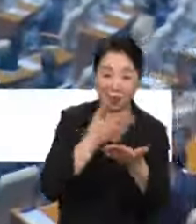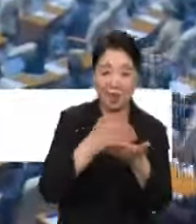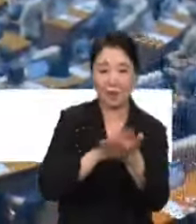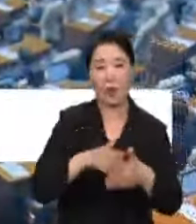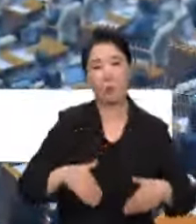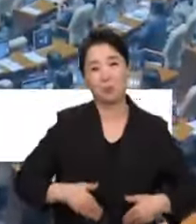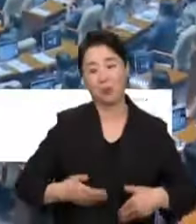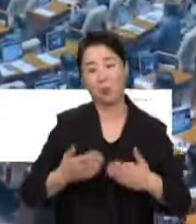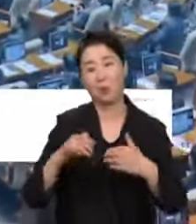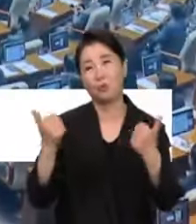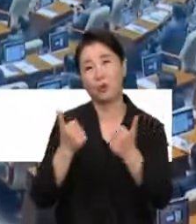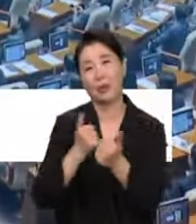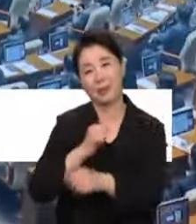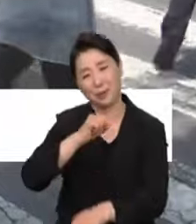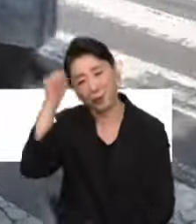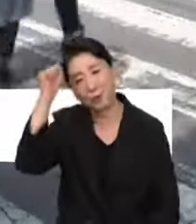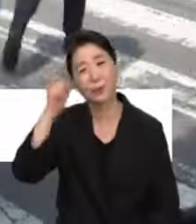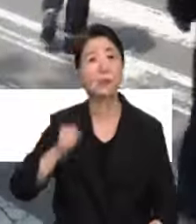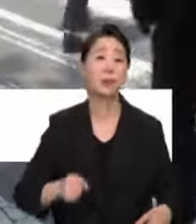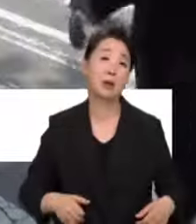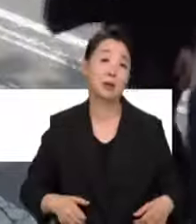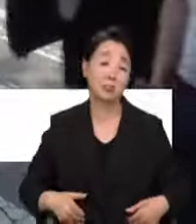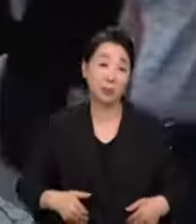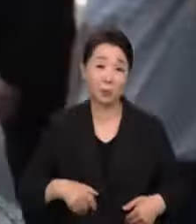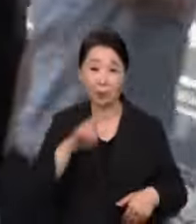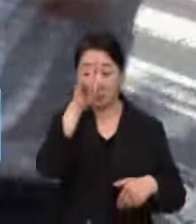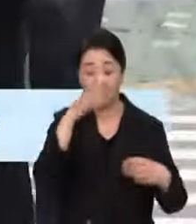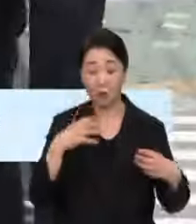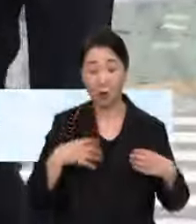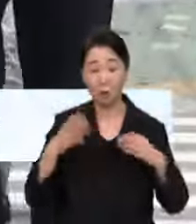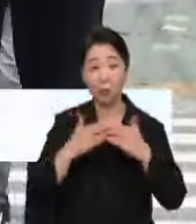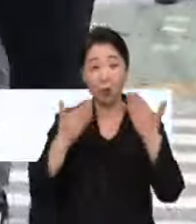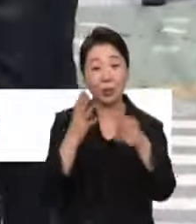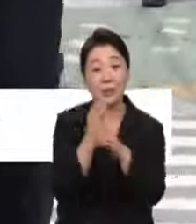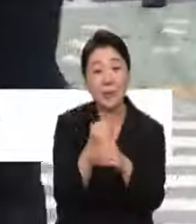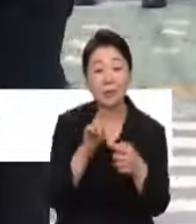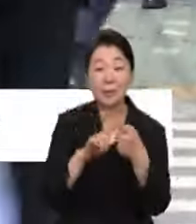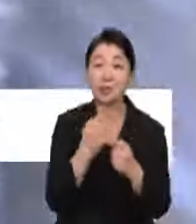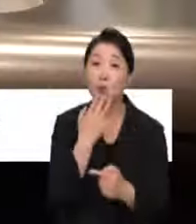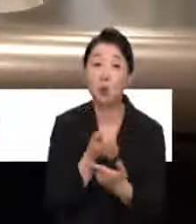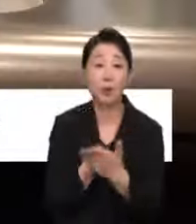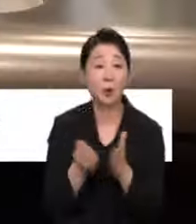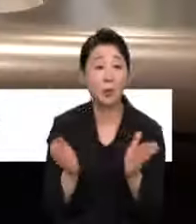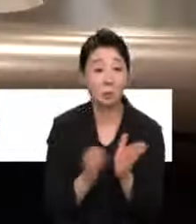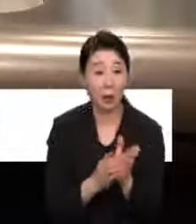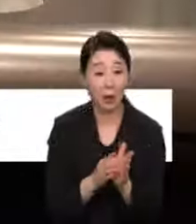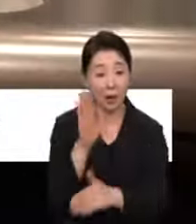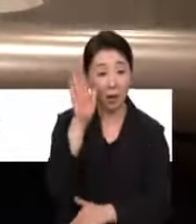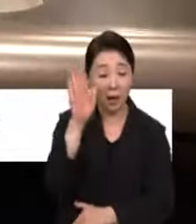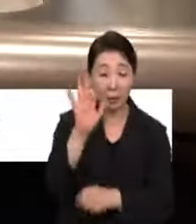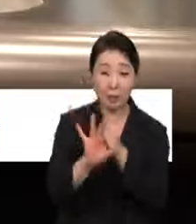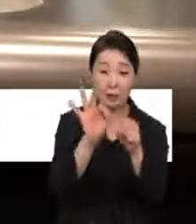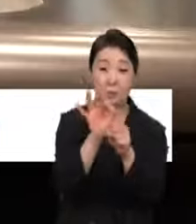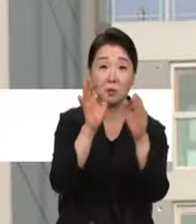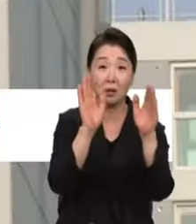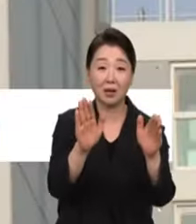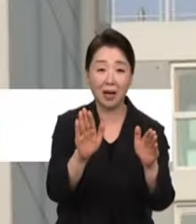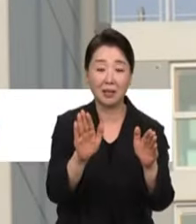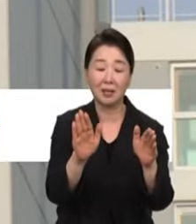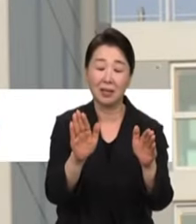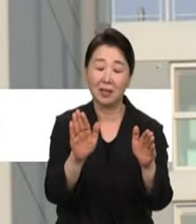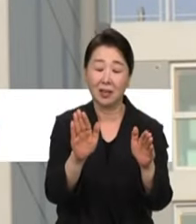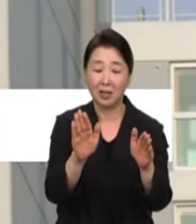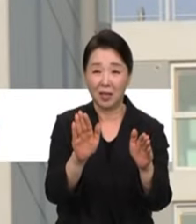문턱을 넘어야 합니다 정부는 또 공유을 날짜 대신 요일로 정하거나 앞으로 10년간 오래된